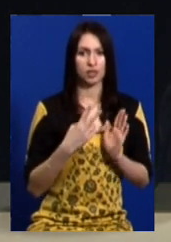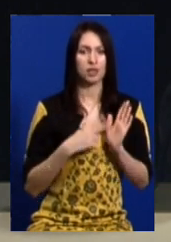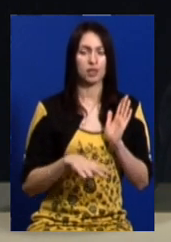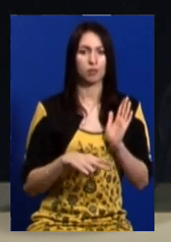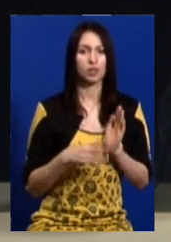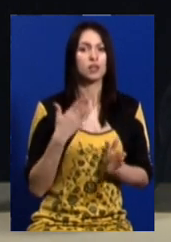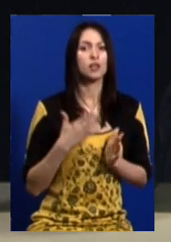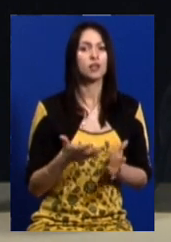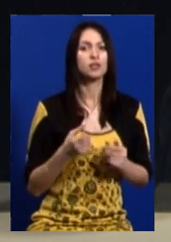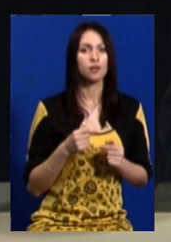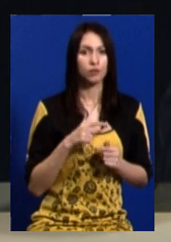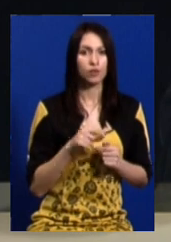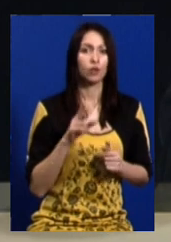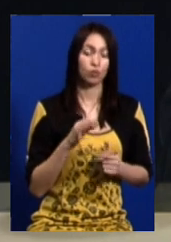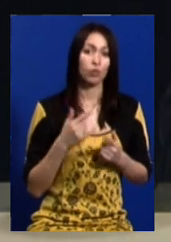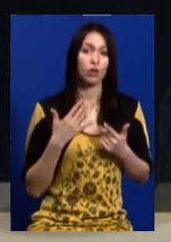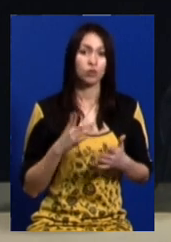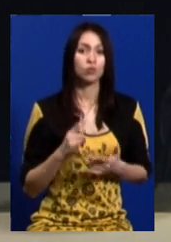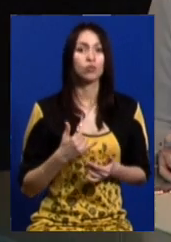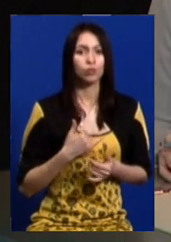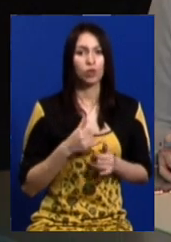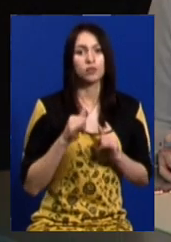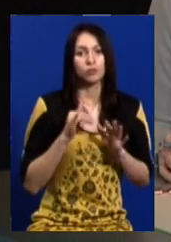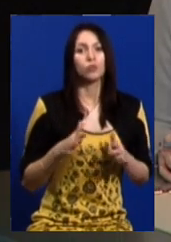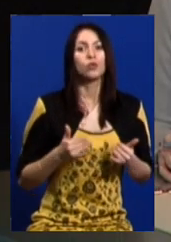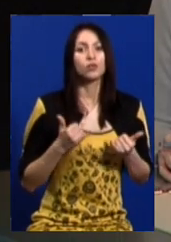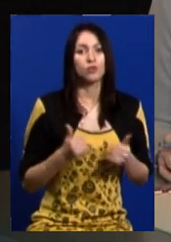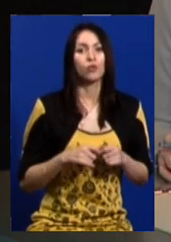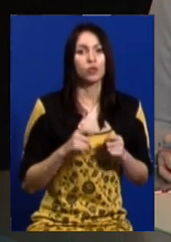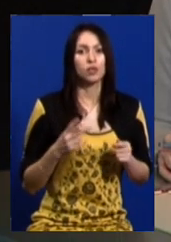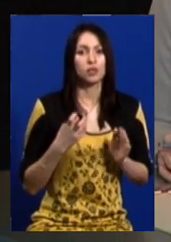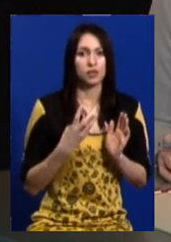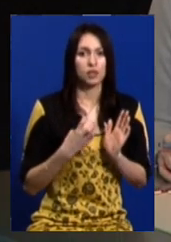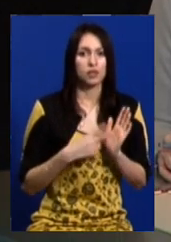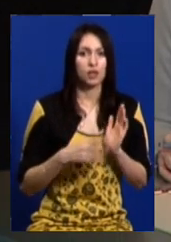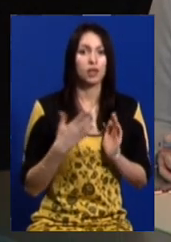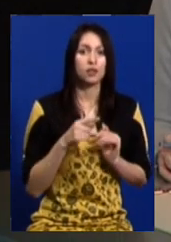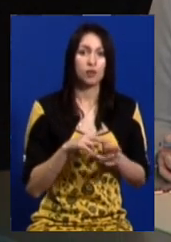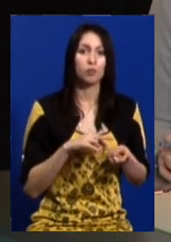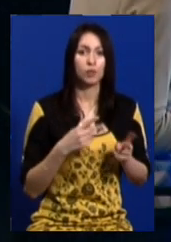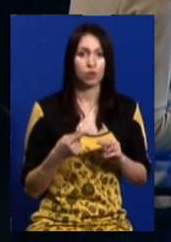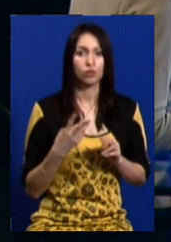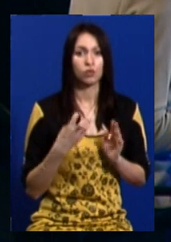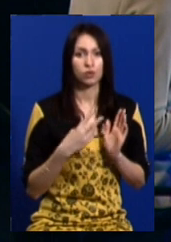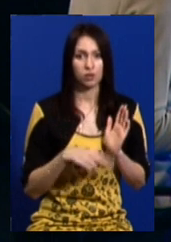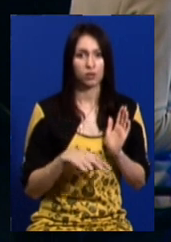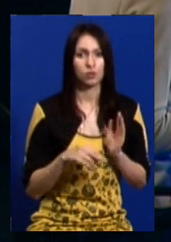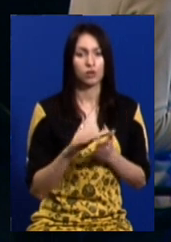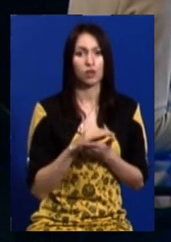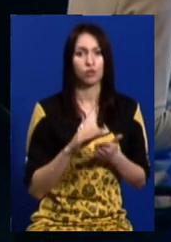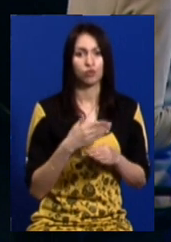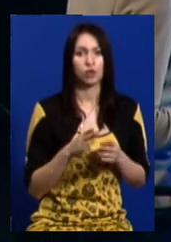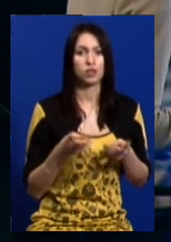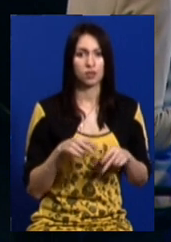якщо взяти пропорцію, то звичайно, що у нас не може сьогодні тих 370 перейти. Якщо на них там перейде 370, то все одно частина там